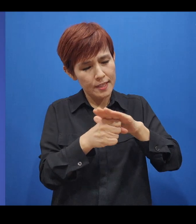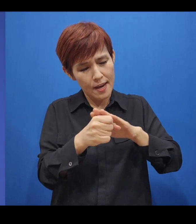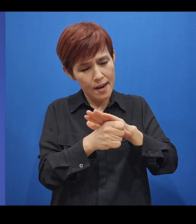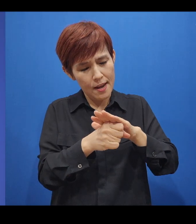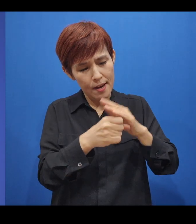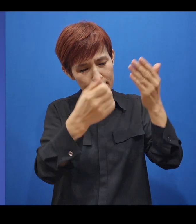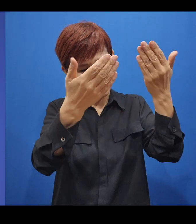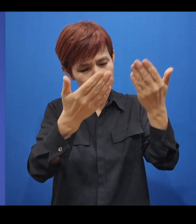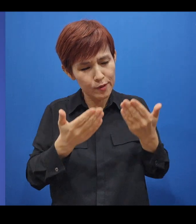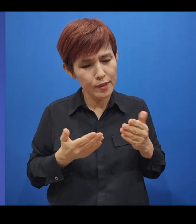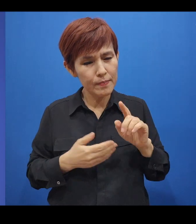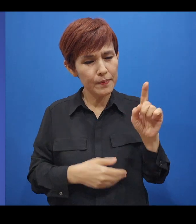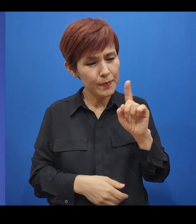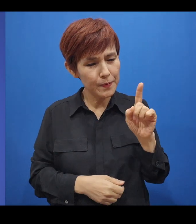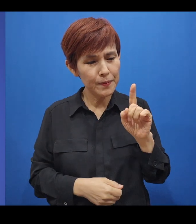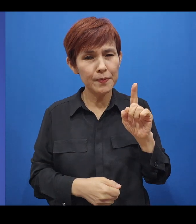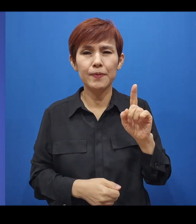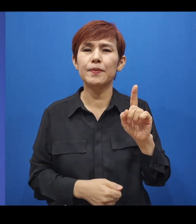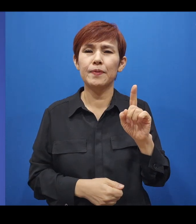사랑하시는지,